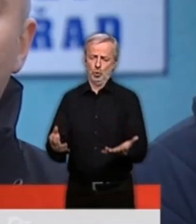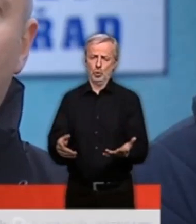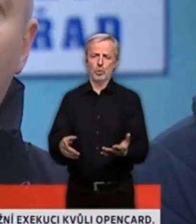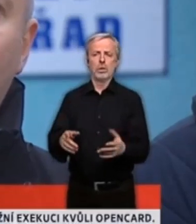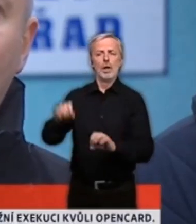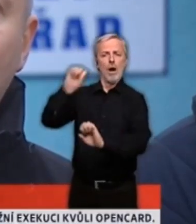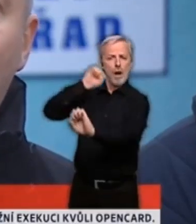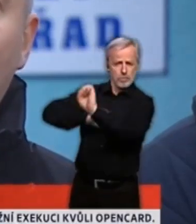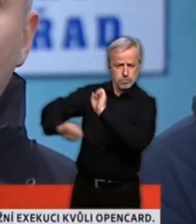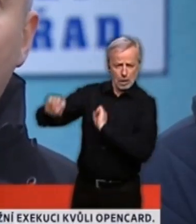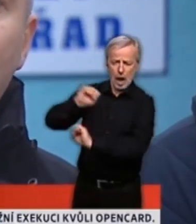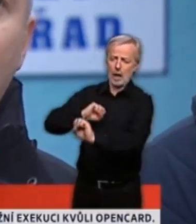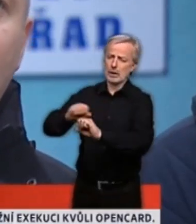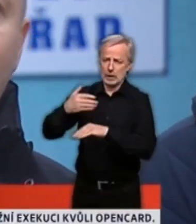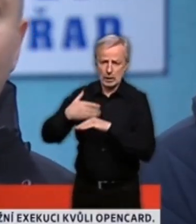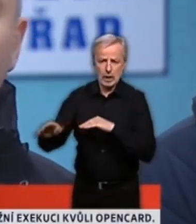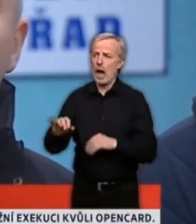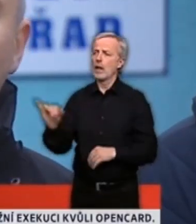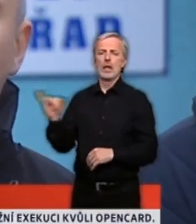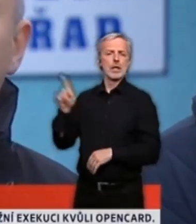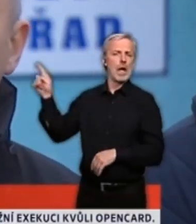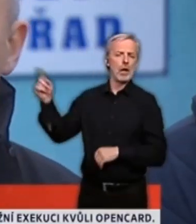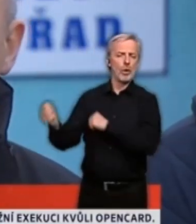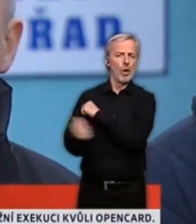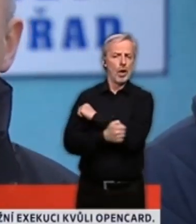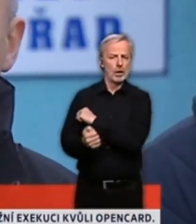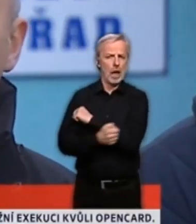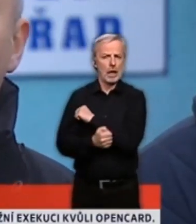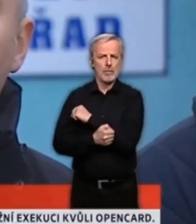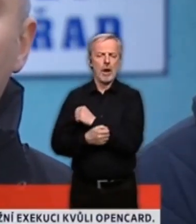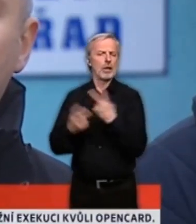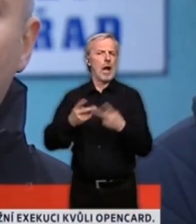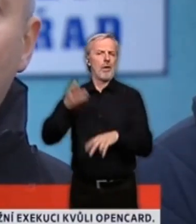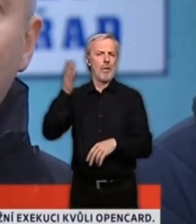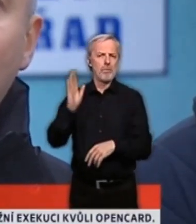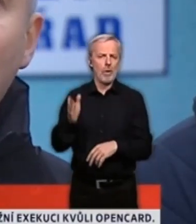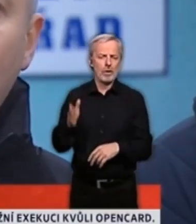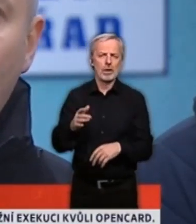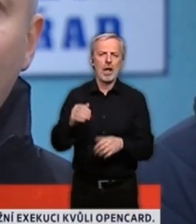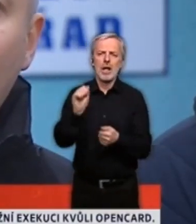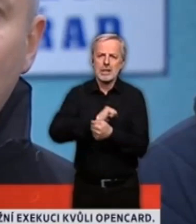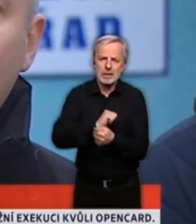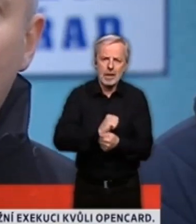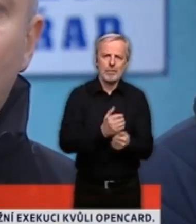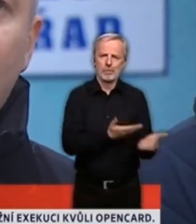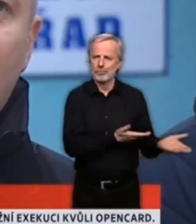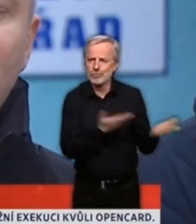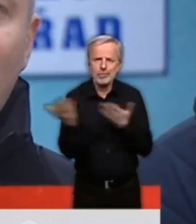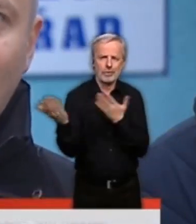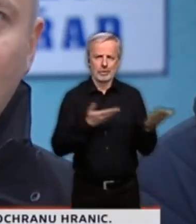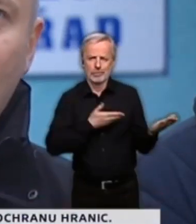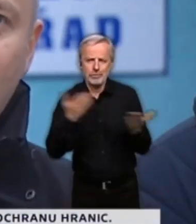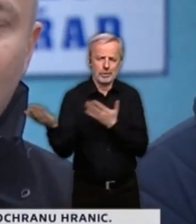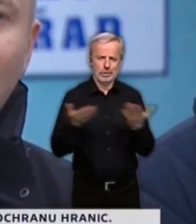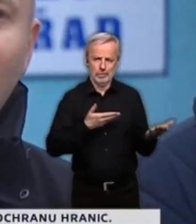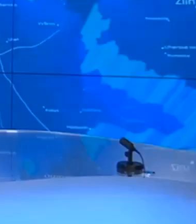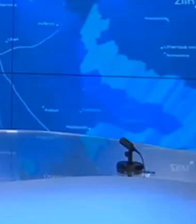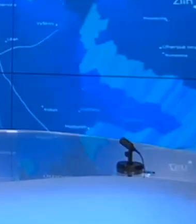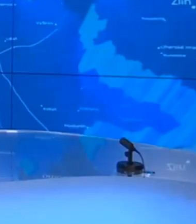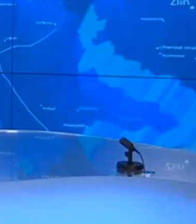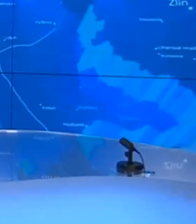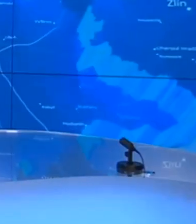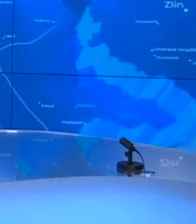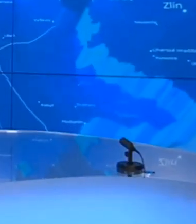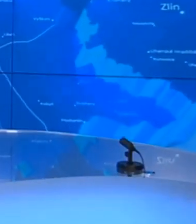zabrání v tom, aby tady dál někdo v úvozovkách podnikal protiprávní, respektive proti vydaným rozhodnutím stavebního úřadu.